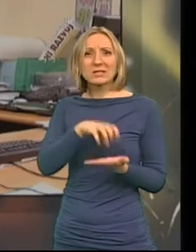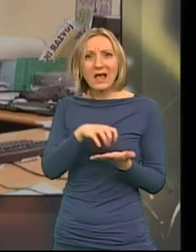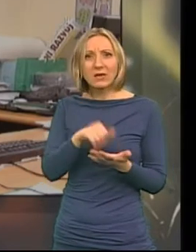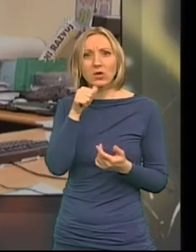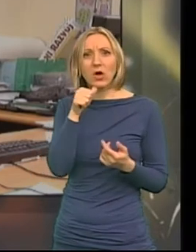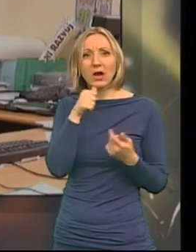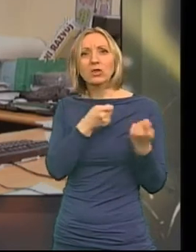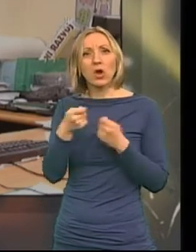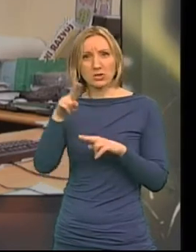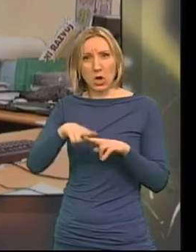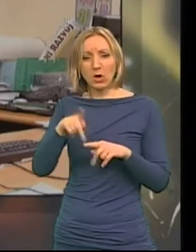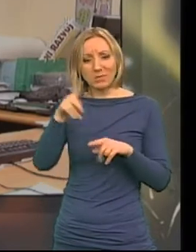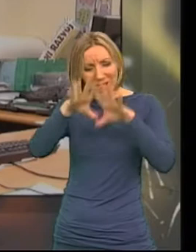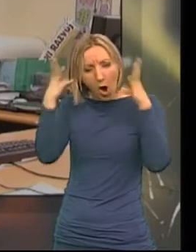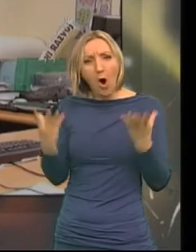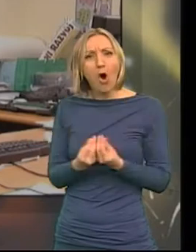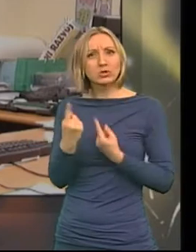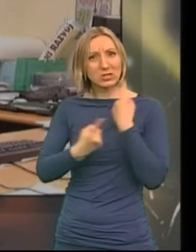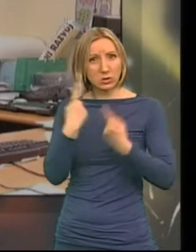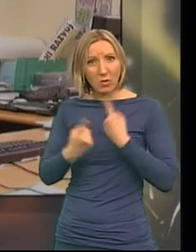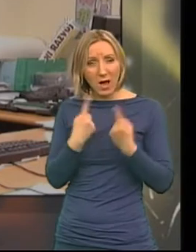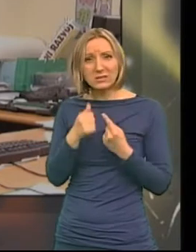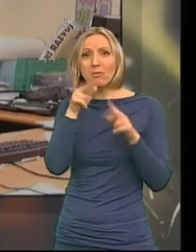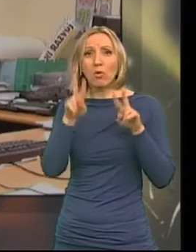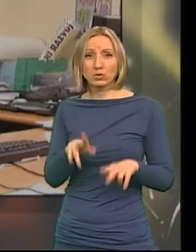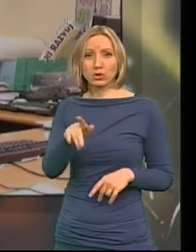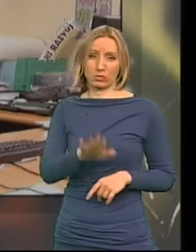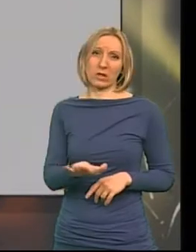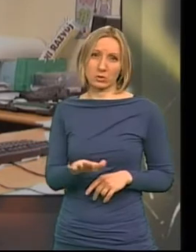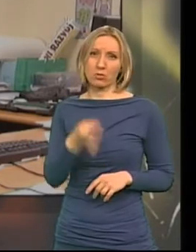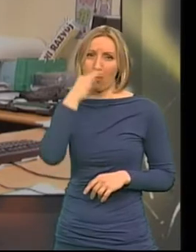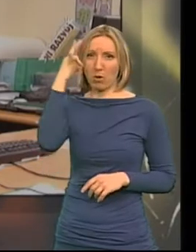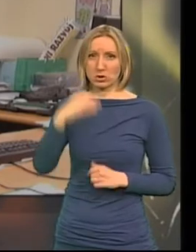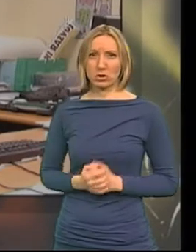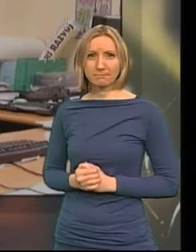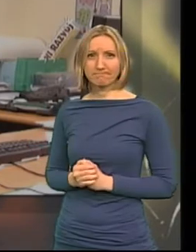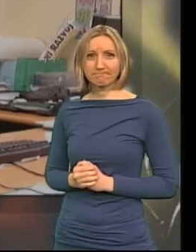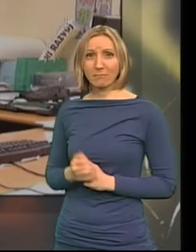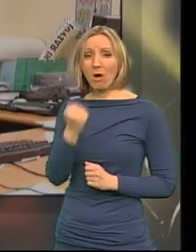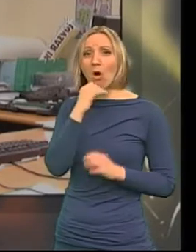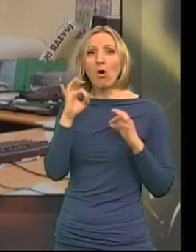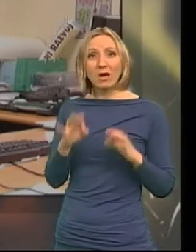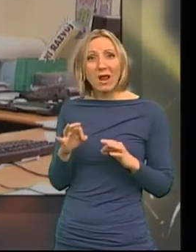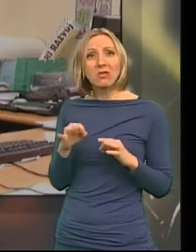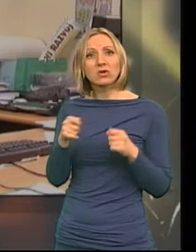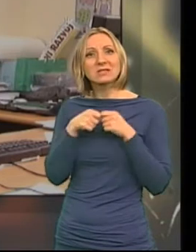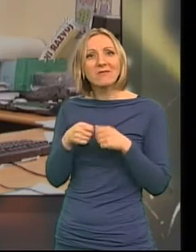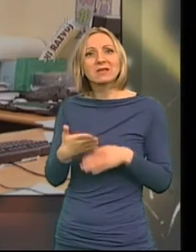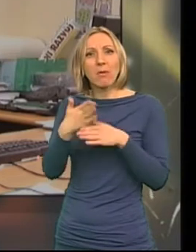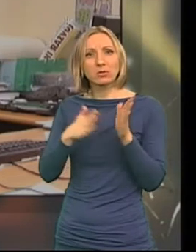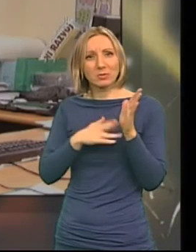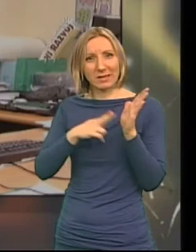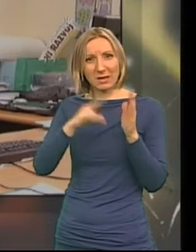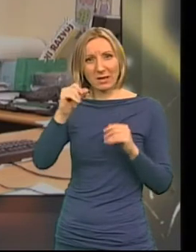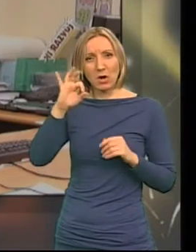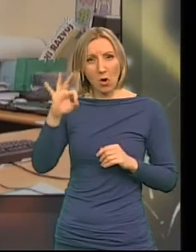opšte stanje, dakle i opšte prikaz i mogućnosti, dakle, za tu decu bi se poboljšali. Konkretno, Savez za pomoć MNRO Srbije